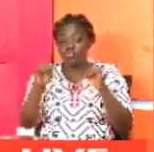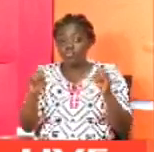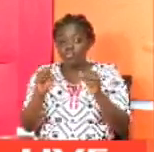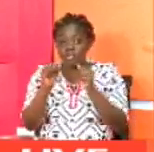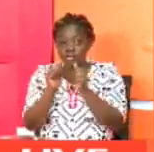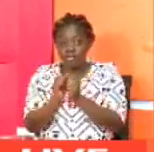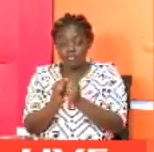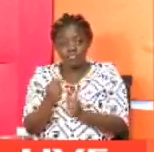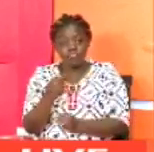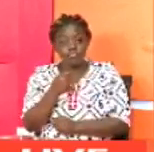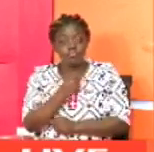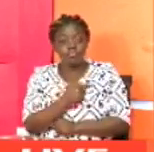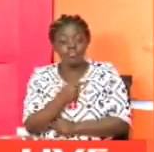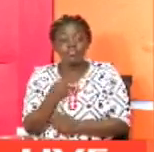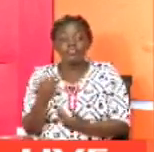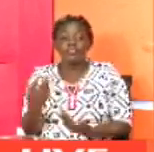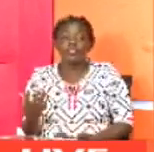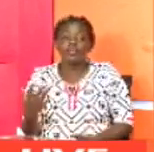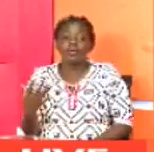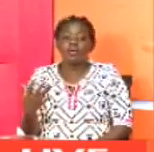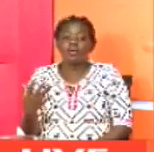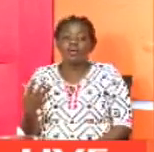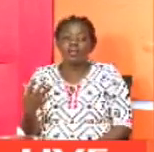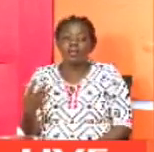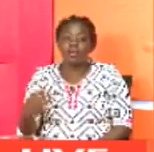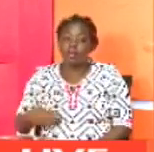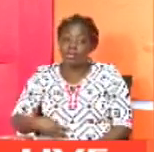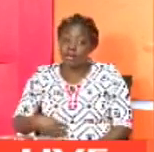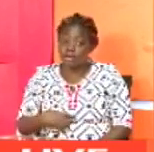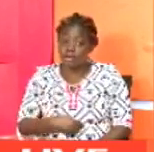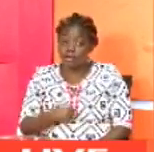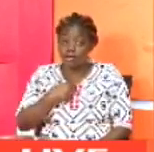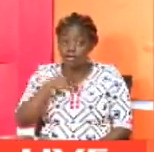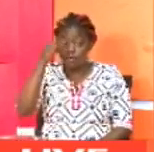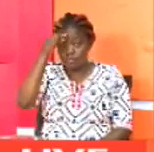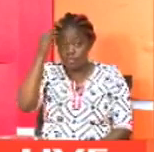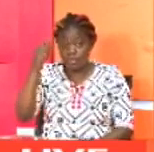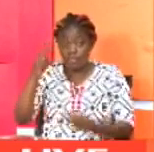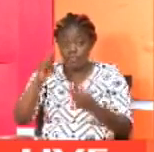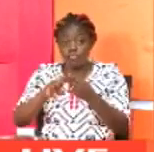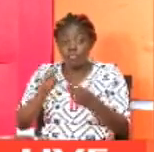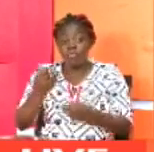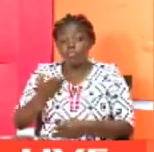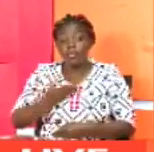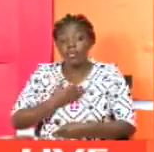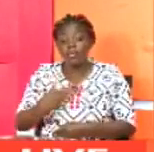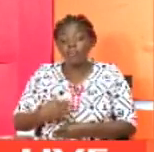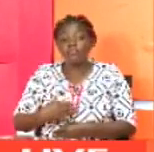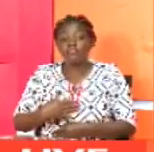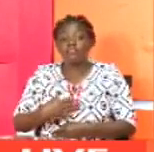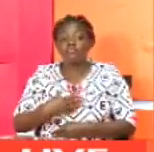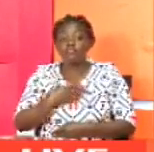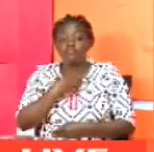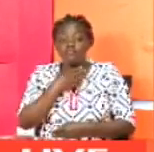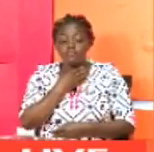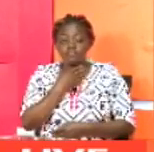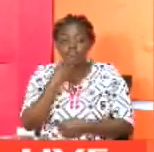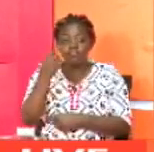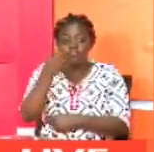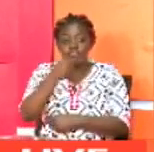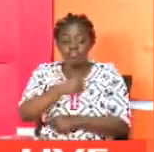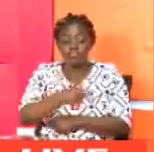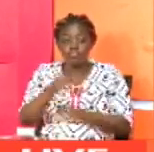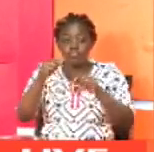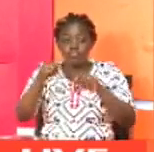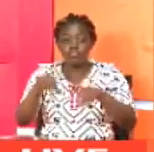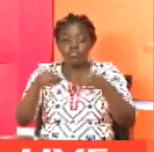Mutonto, nze Sumayah Nakato, nemebwa mulungi okuva kusomera. Wabula engeri gye lwa kutano tulina omusomi ow'olunaku. Olwaleero